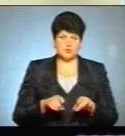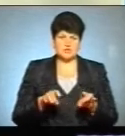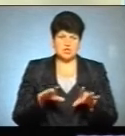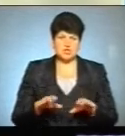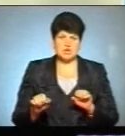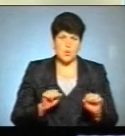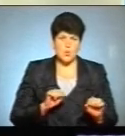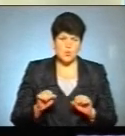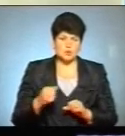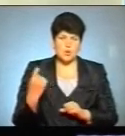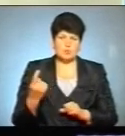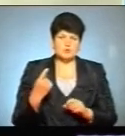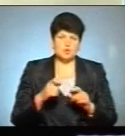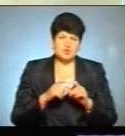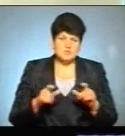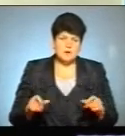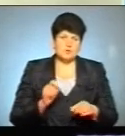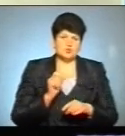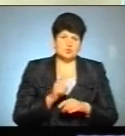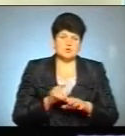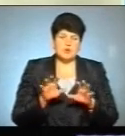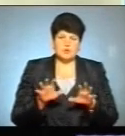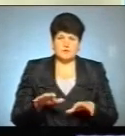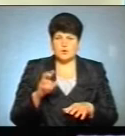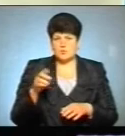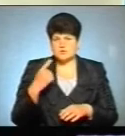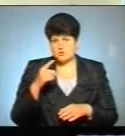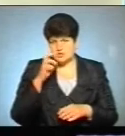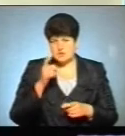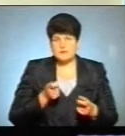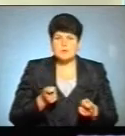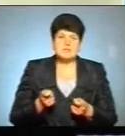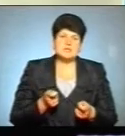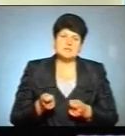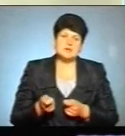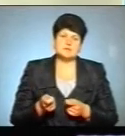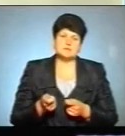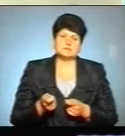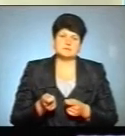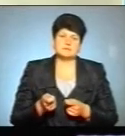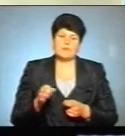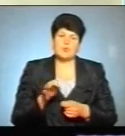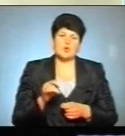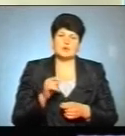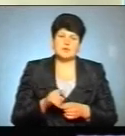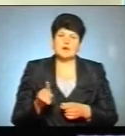уряду і обласного штабу, і доручення голови обласної державної адміністрації про те,